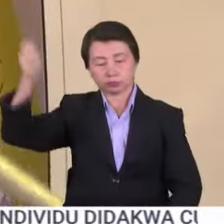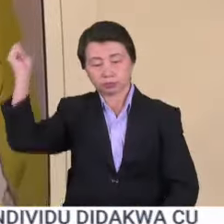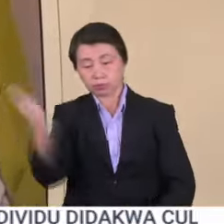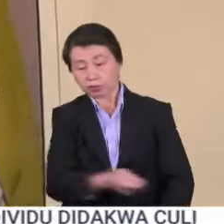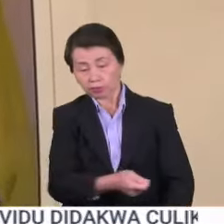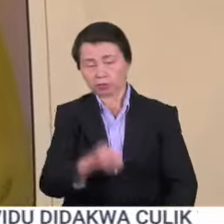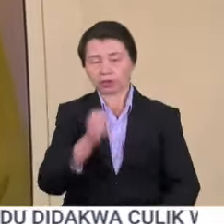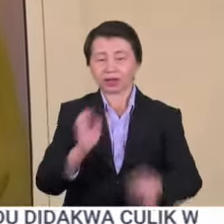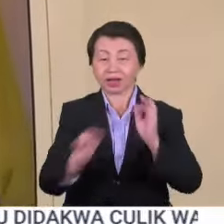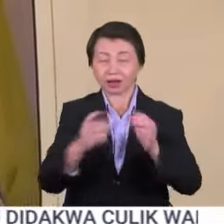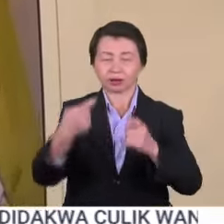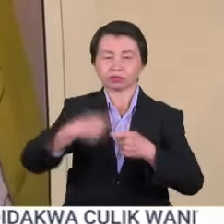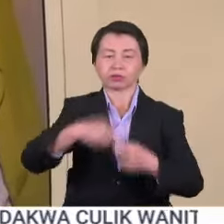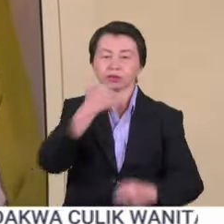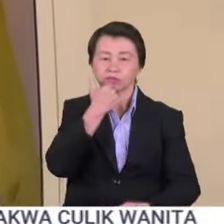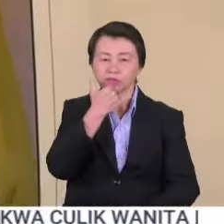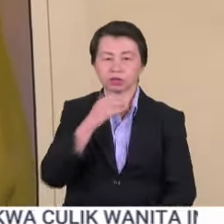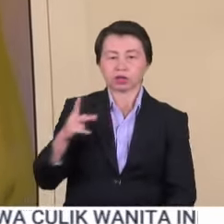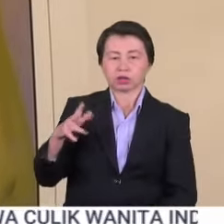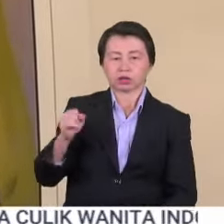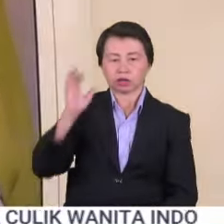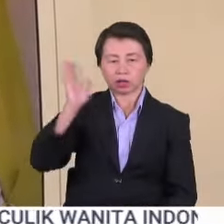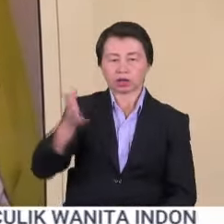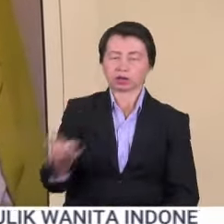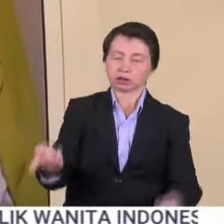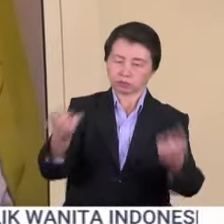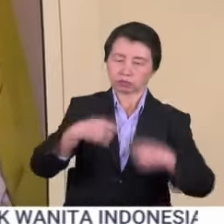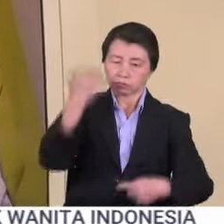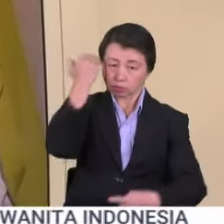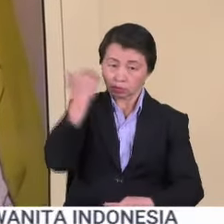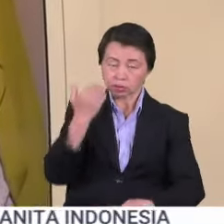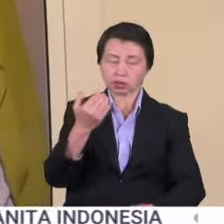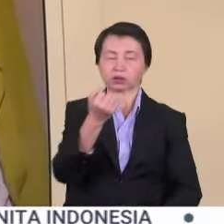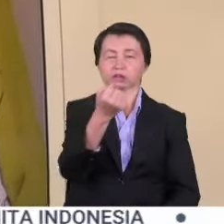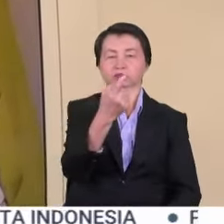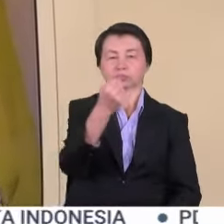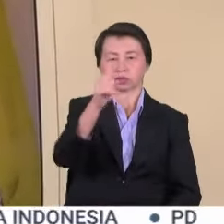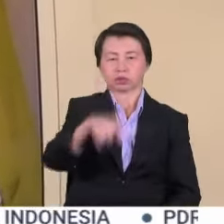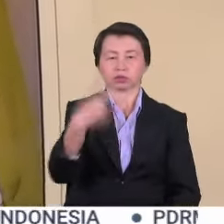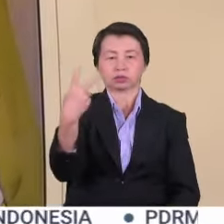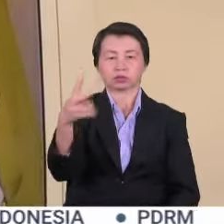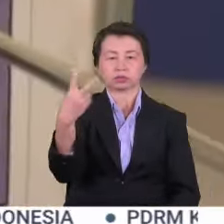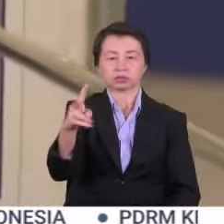jika sabit kesalahan. Kes akan disebut semula pada 11 Disember depan.